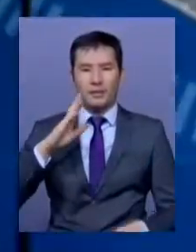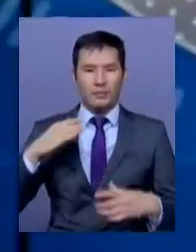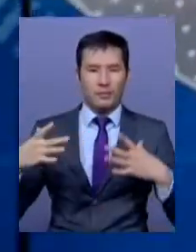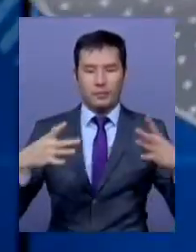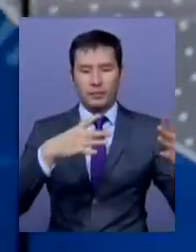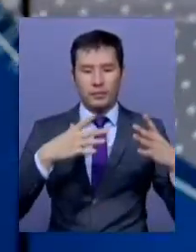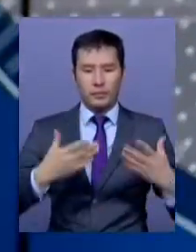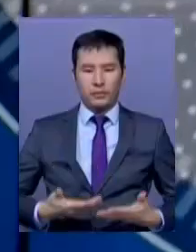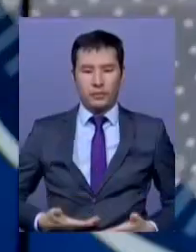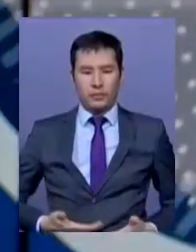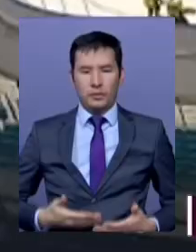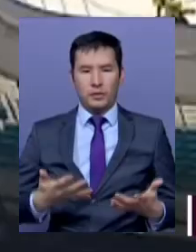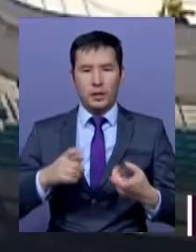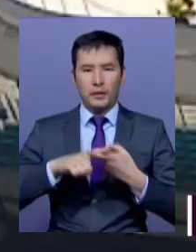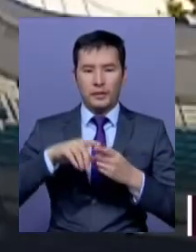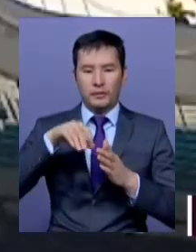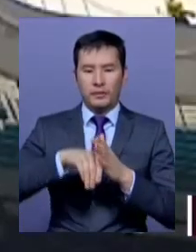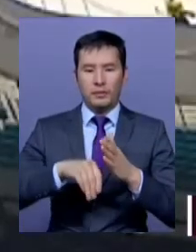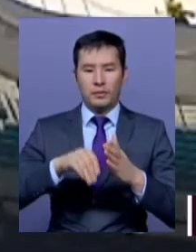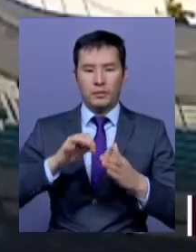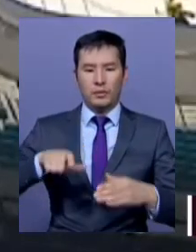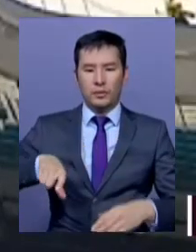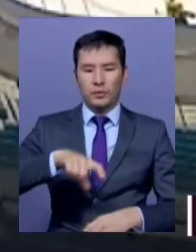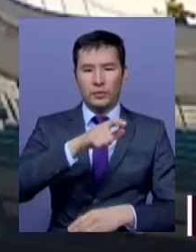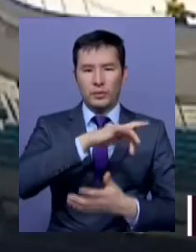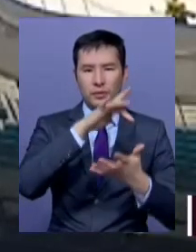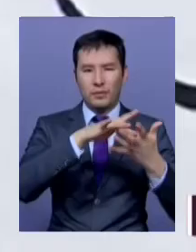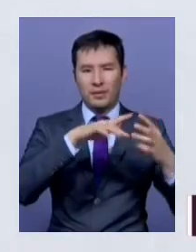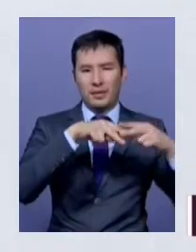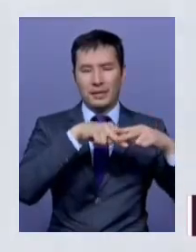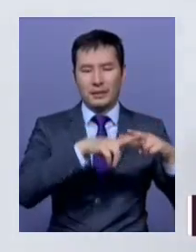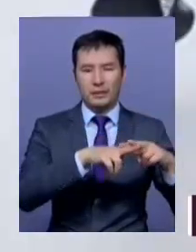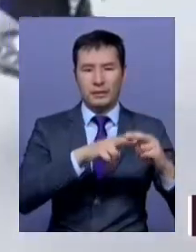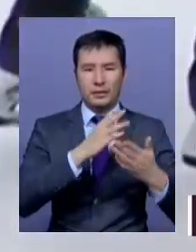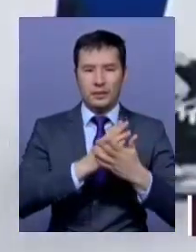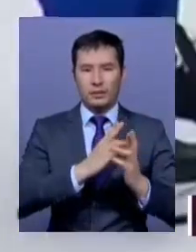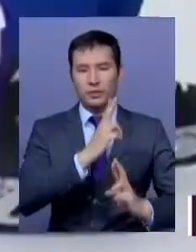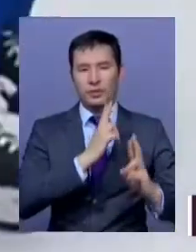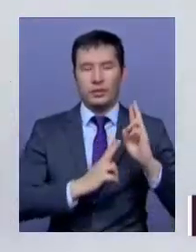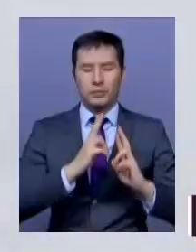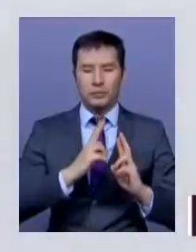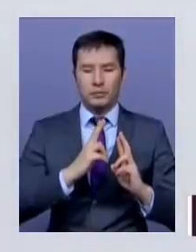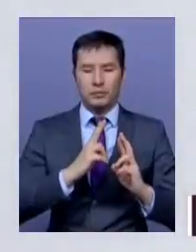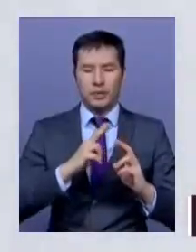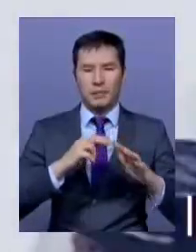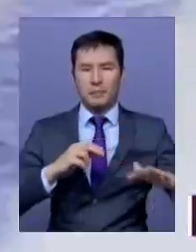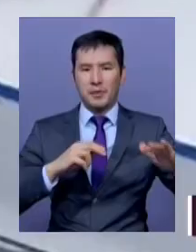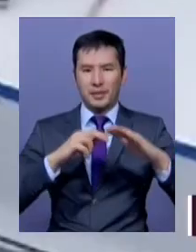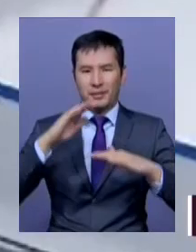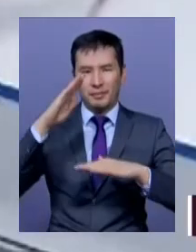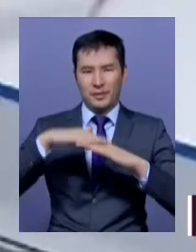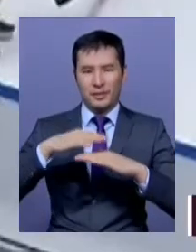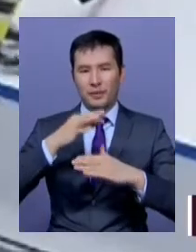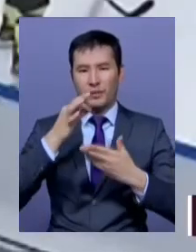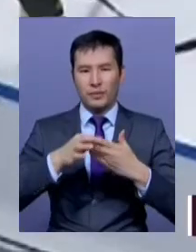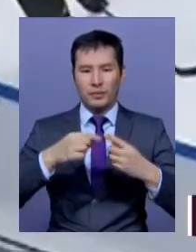жетті. Бұл Денсаулық сақтау министрлігінің ресми хабарламасы. Команда әкімшілігімен 40 ойыншыға профилактикалық тексеру жүргізілген.